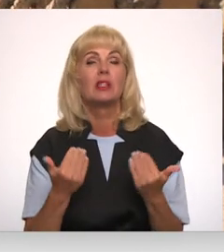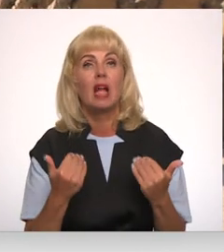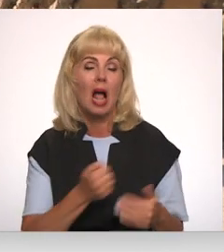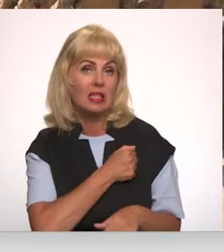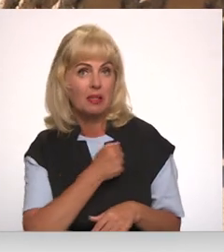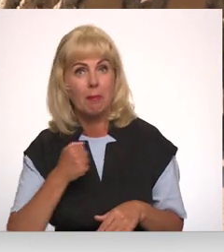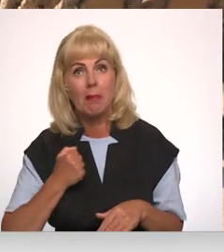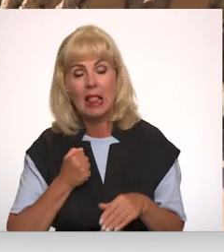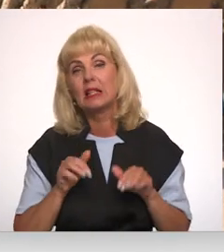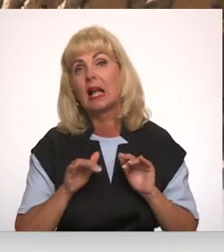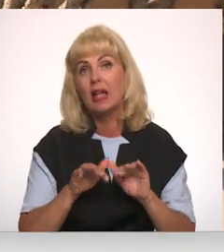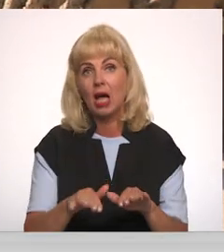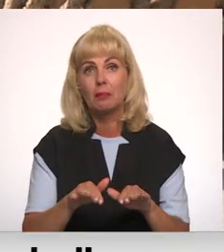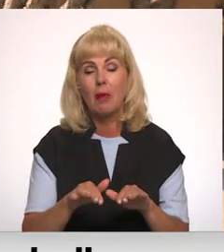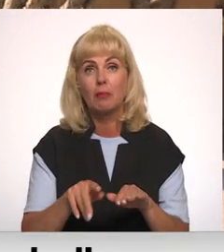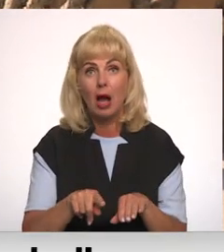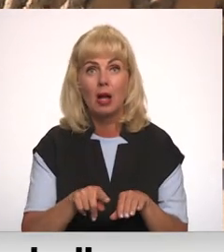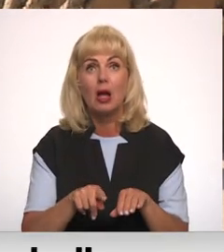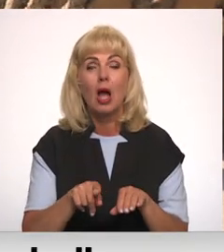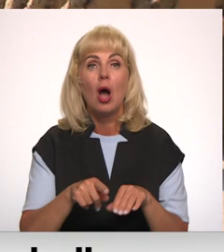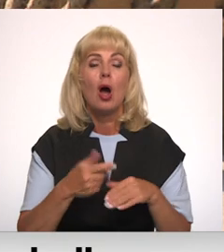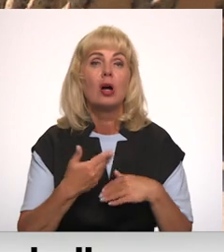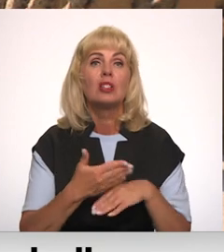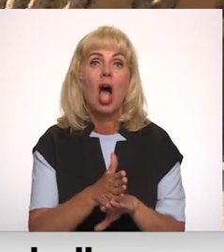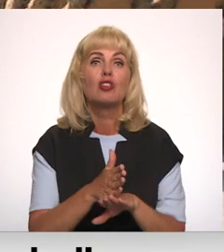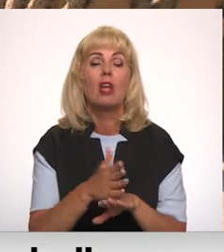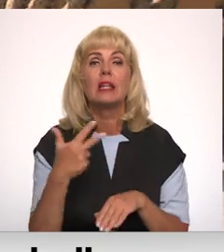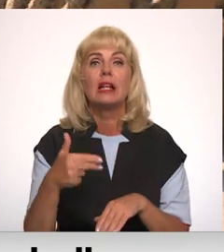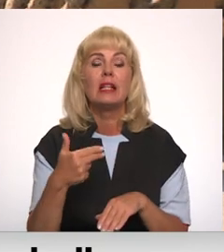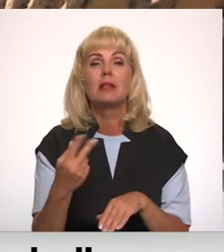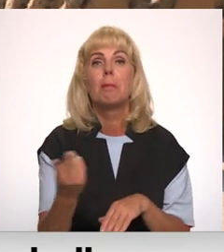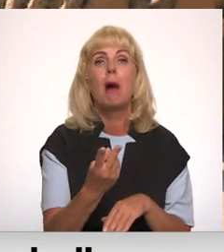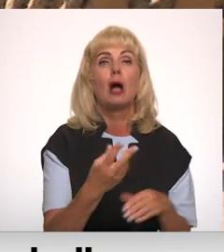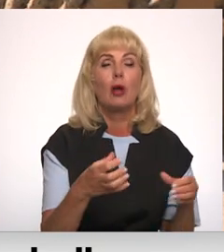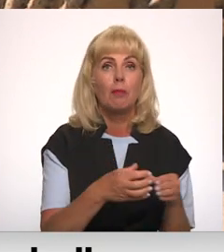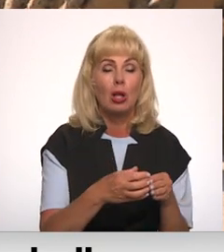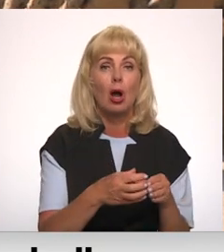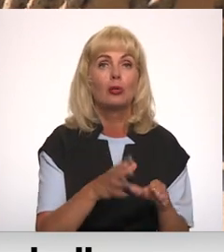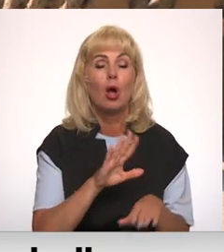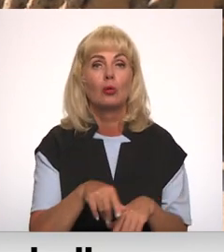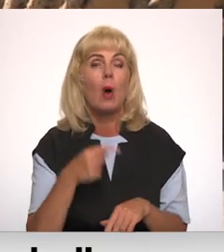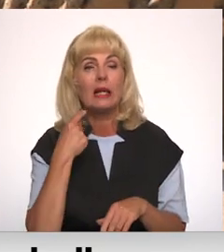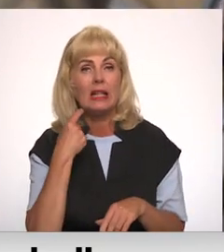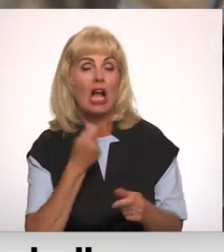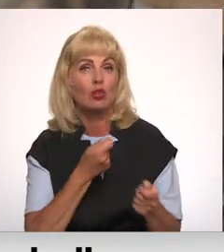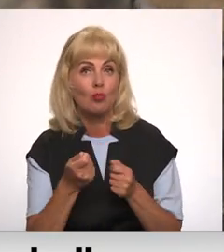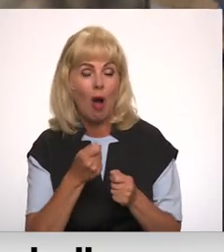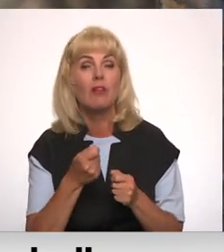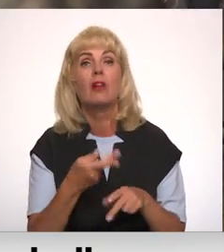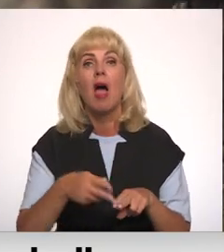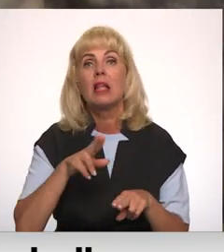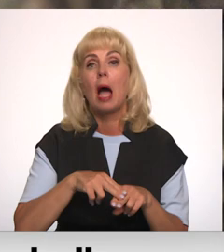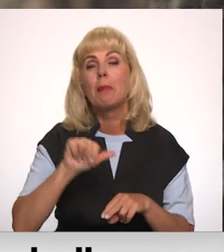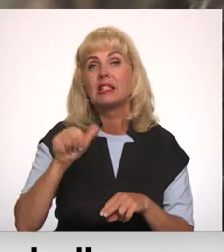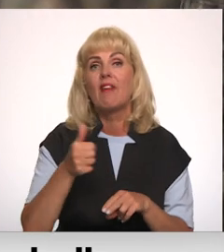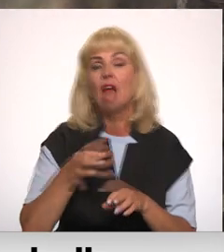militārās darbībās sašķēdīti 30 pāri bataljona tam brīdī. No Rīgas novadīt nebūtu iespējams, tāpēc veidojās šīs reģionālās